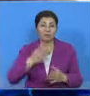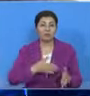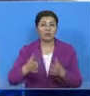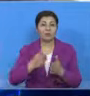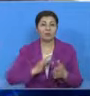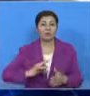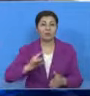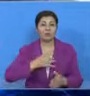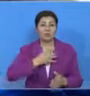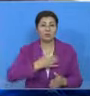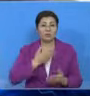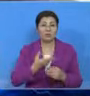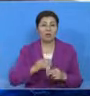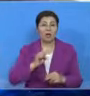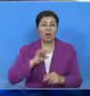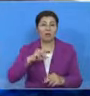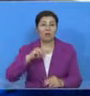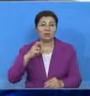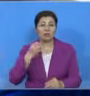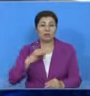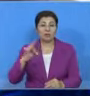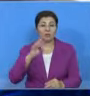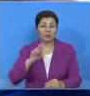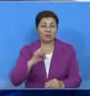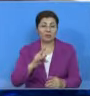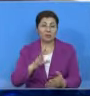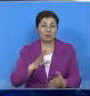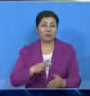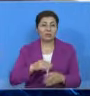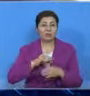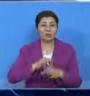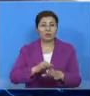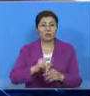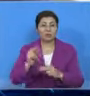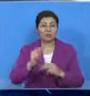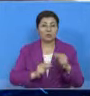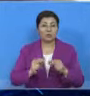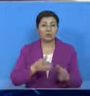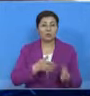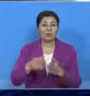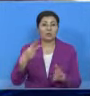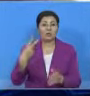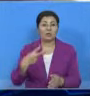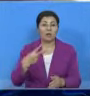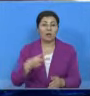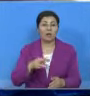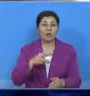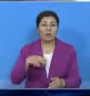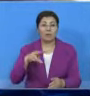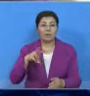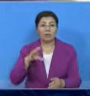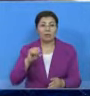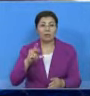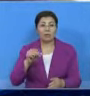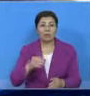районного значения. Только в Атикивийском районе, в районном центре и сельских округах проводят ремонт дорог на сумму 2 миллиарда 600 миллионов тенге.